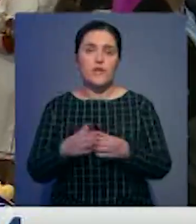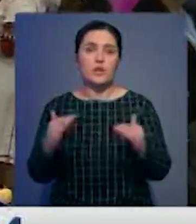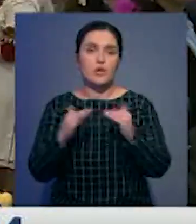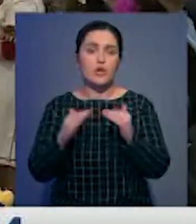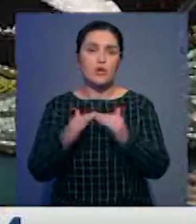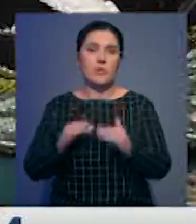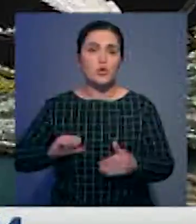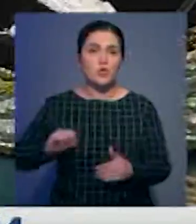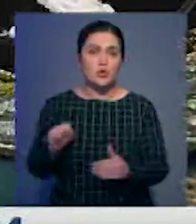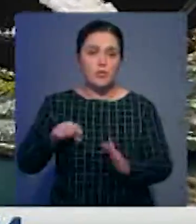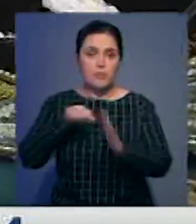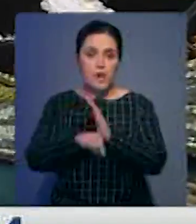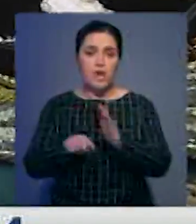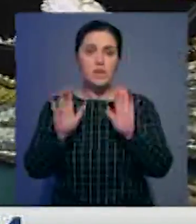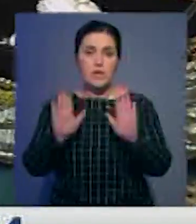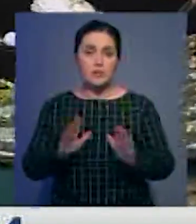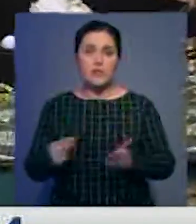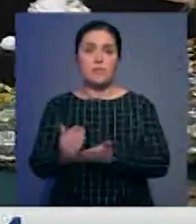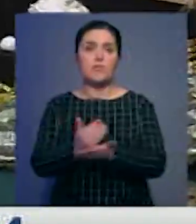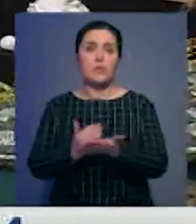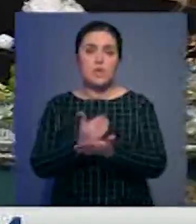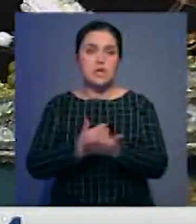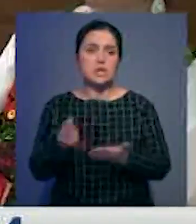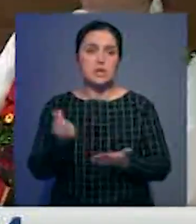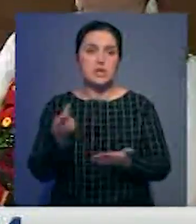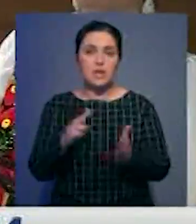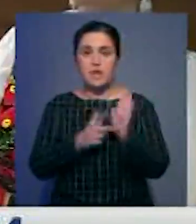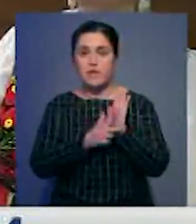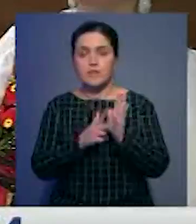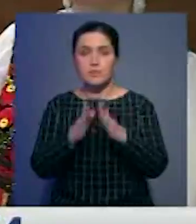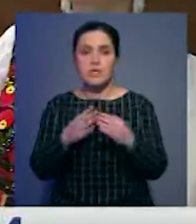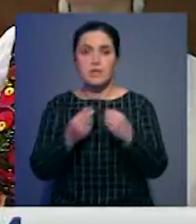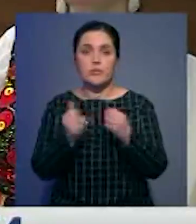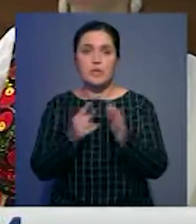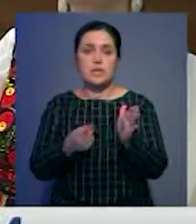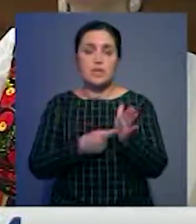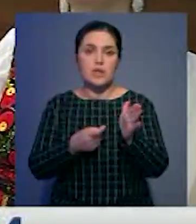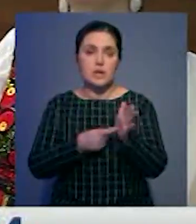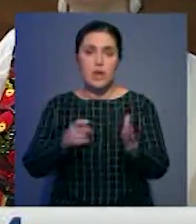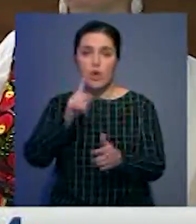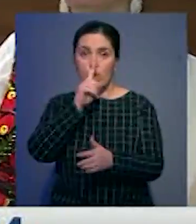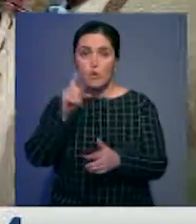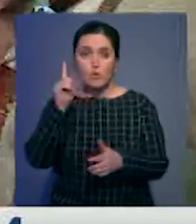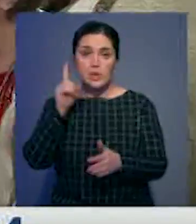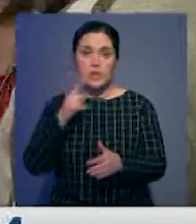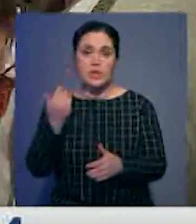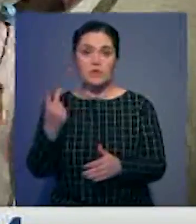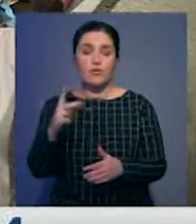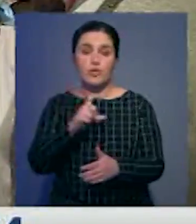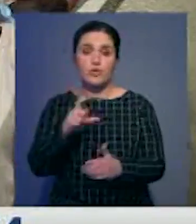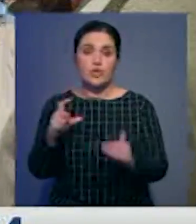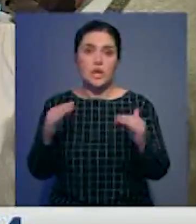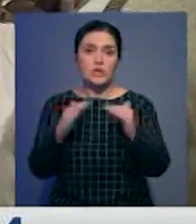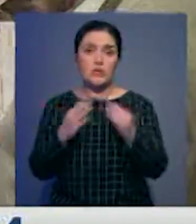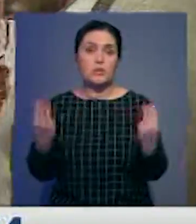фондов «Фойе Дома дружбы» организовал ярмарку и сбор средств для 8 семей из Караганды. Ровно год назад